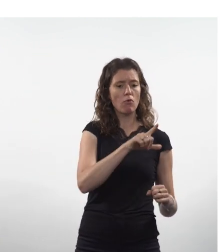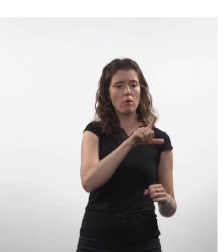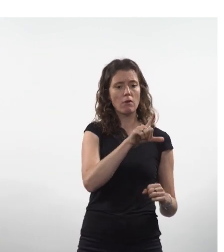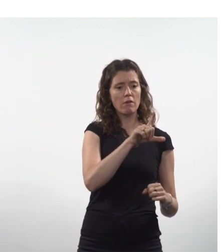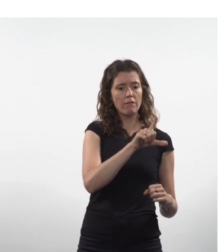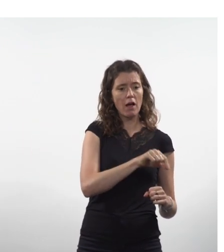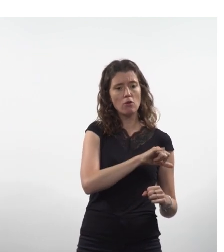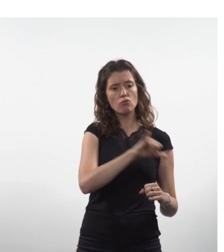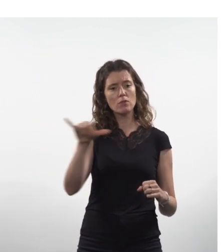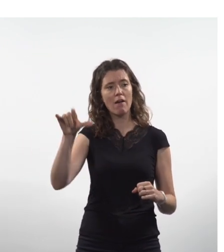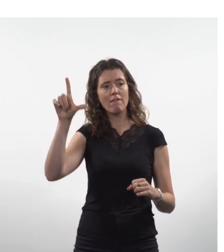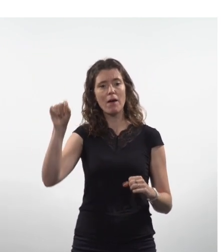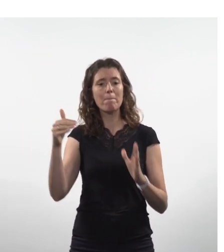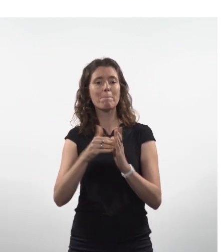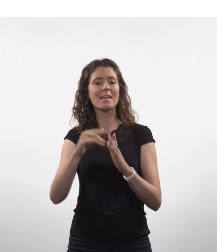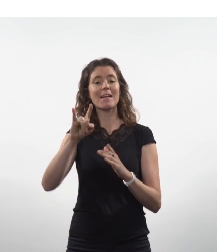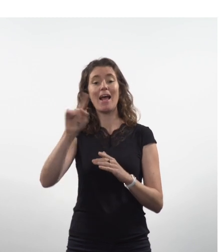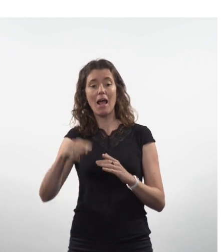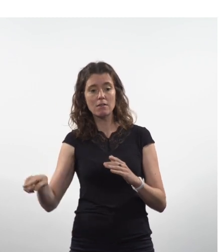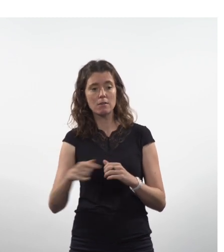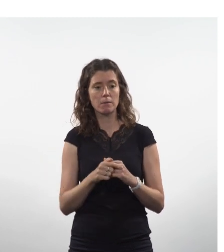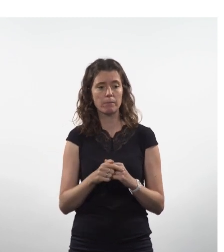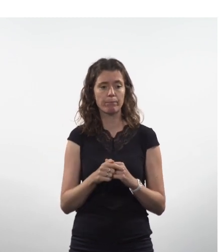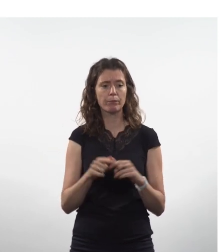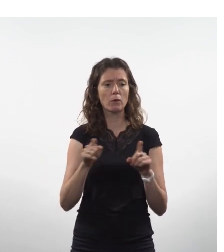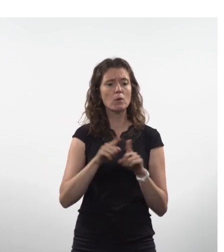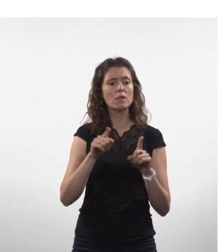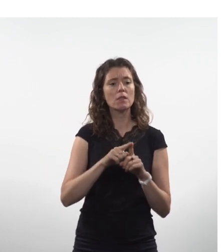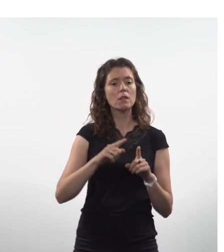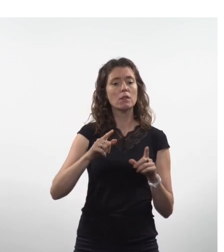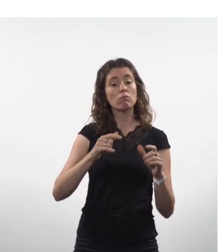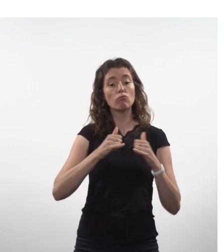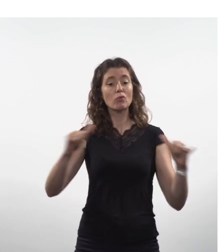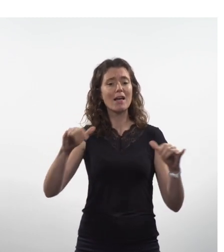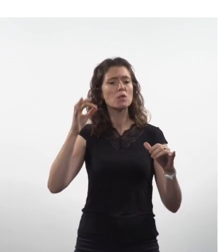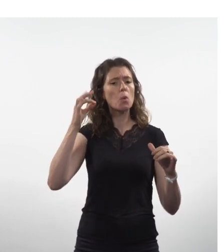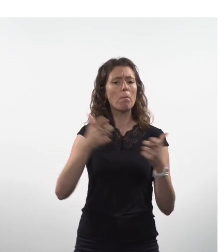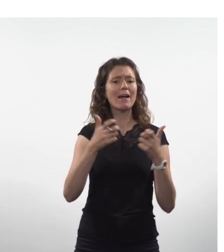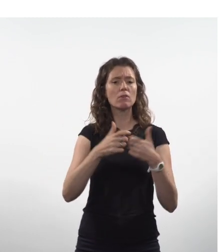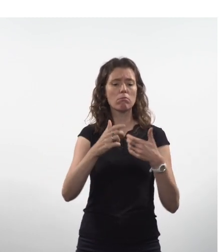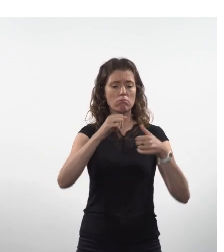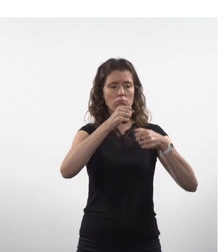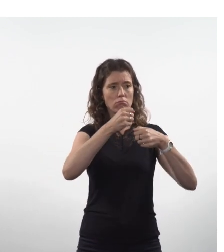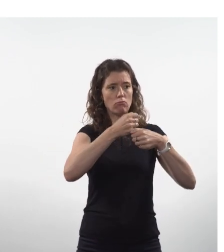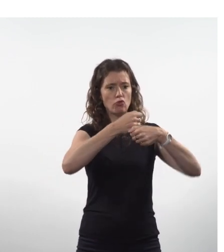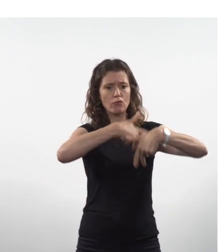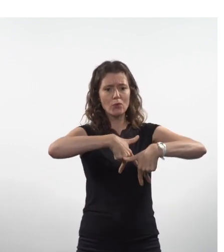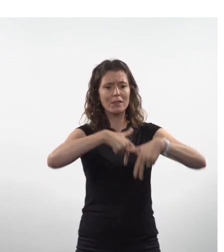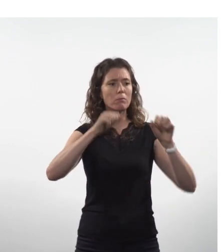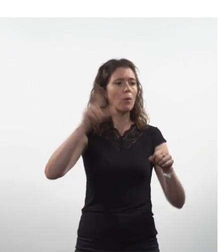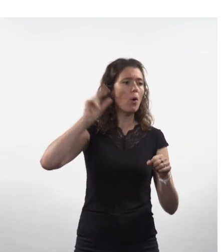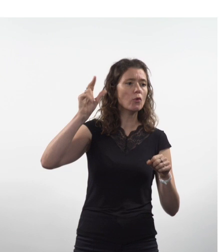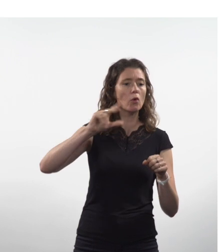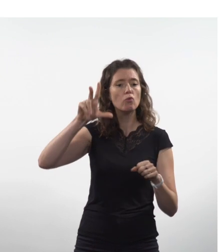1000 hertz. Et les ultrasons, c'est comme les chauves-souris qui entendent les ultrasons que l'oreille humaine ne peut